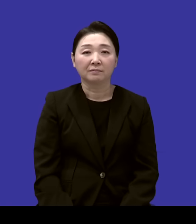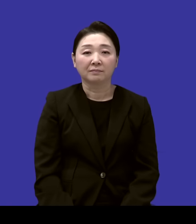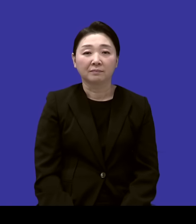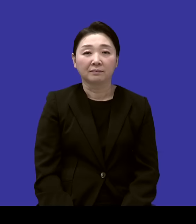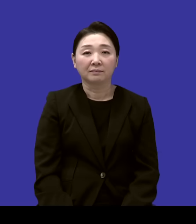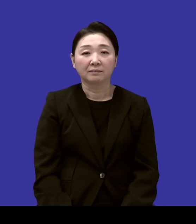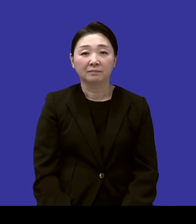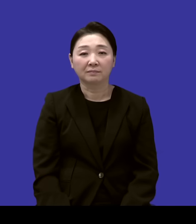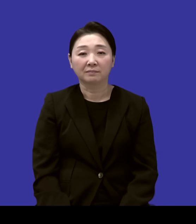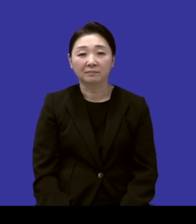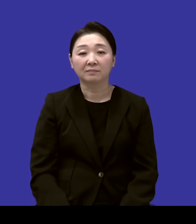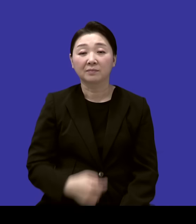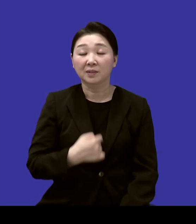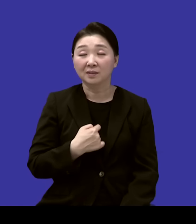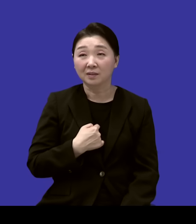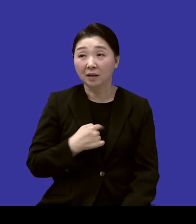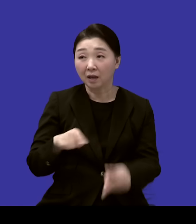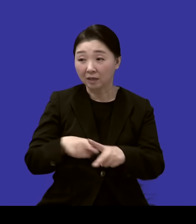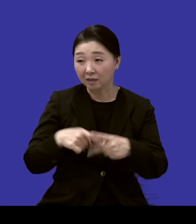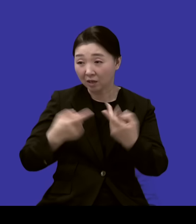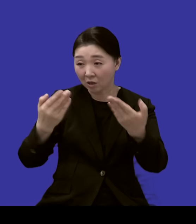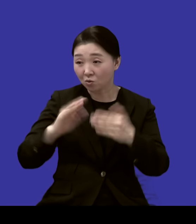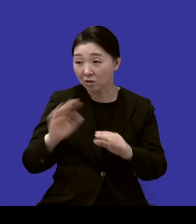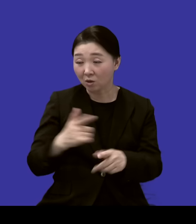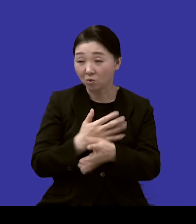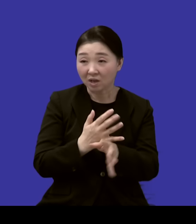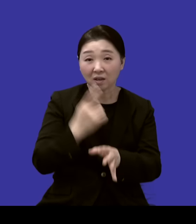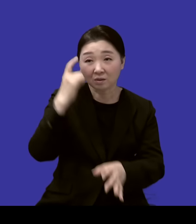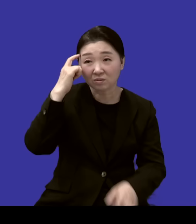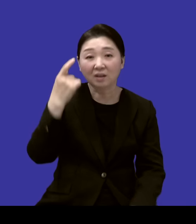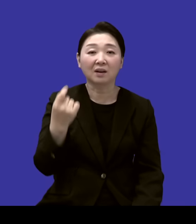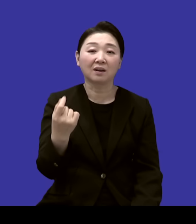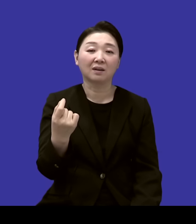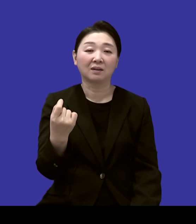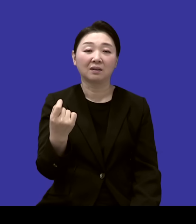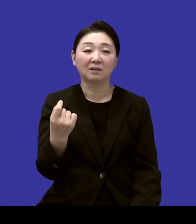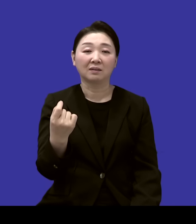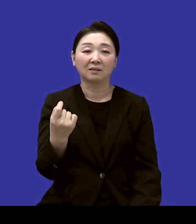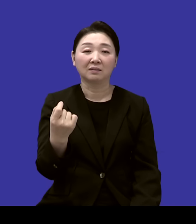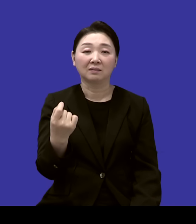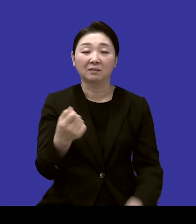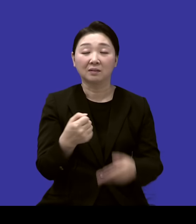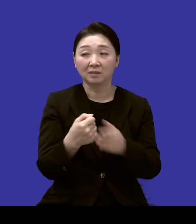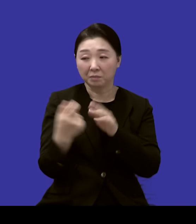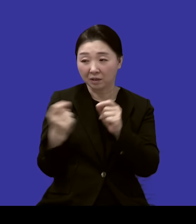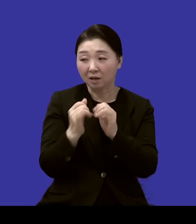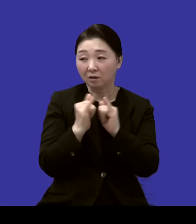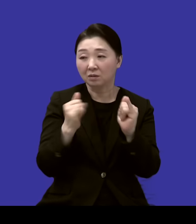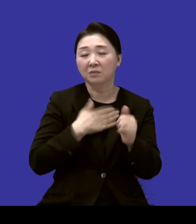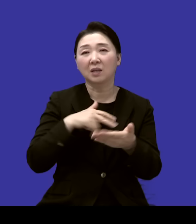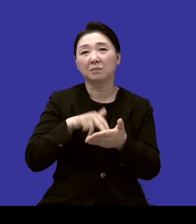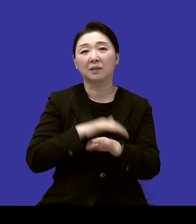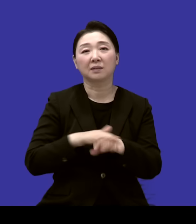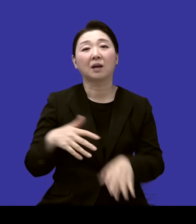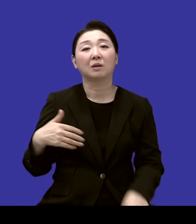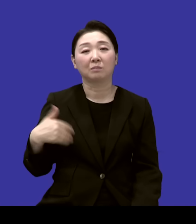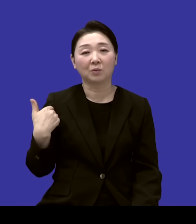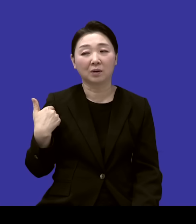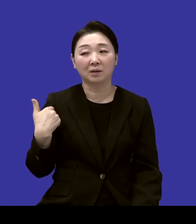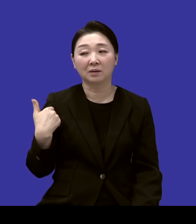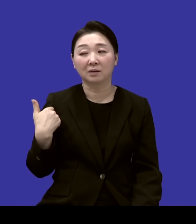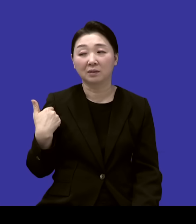제가 정말 이해를 해주시는 게 아니고 장난친다고만 생각을 하신 거죠. 그러니까 가까운 사람도 제 사정을 모르니까 예.